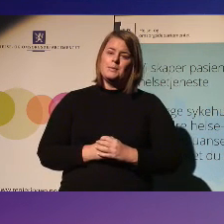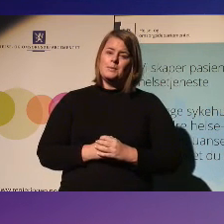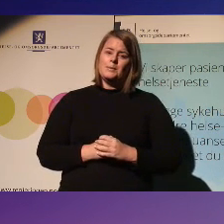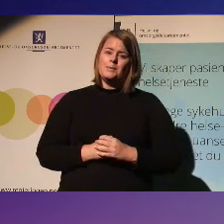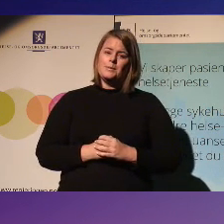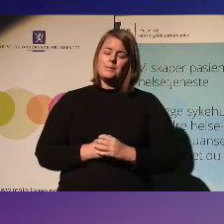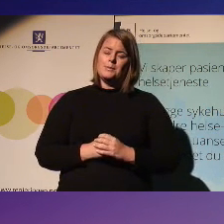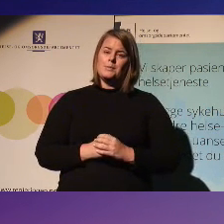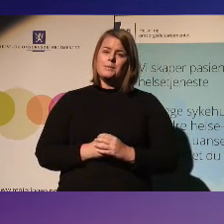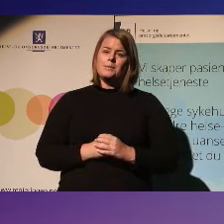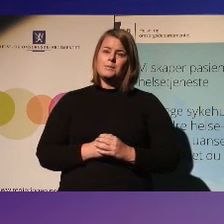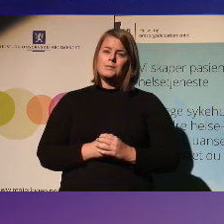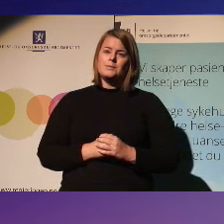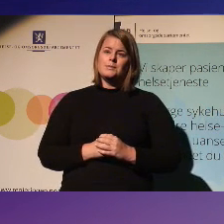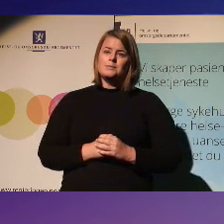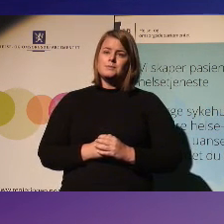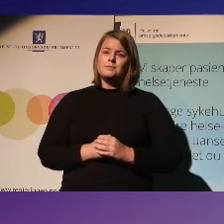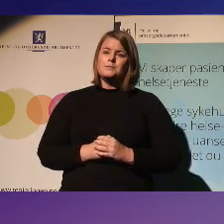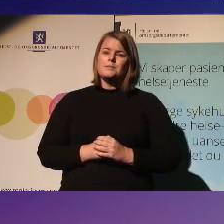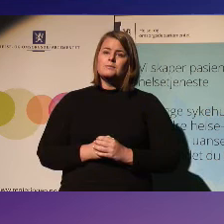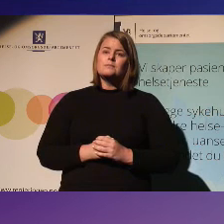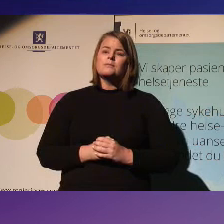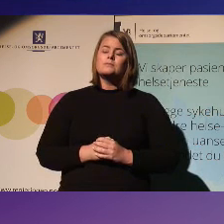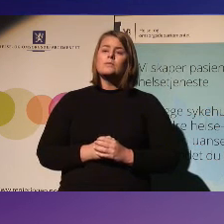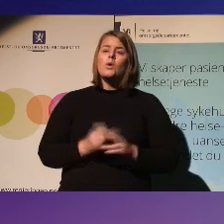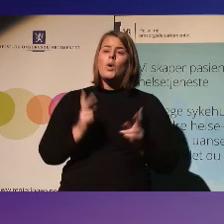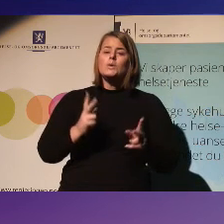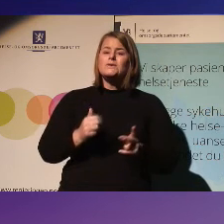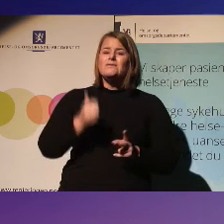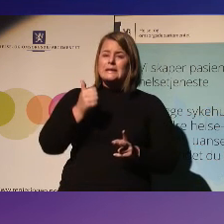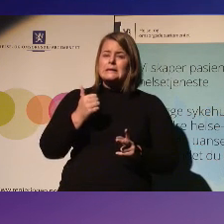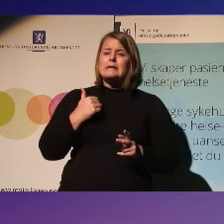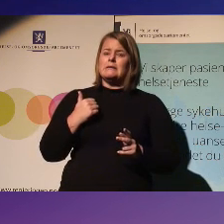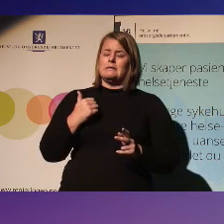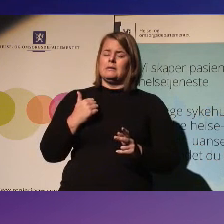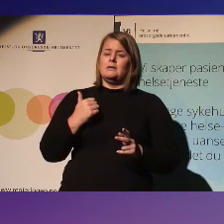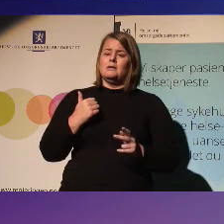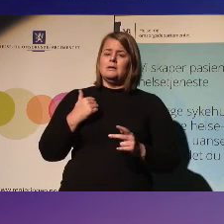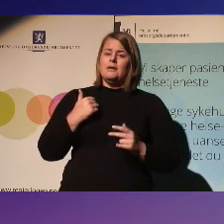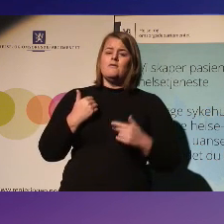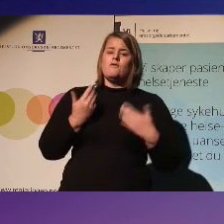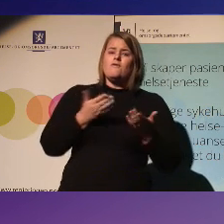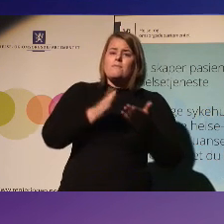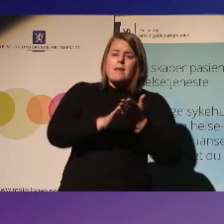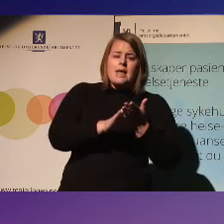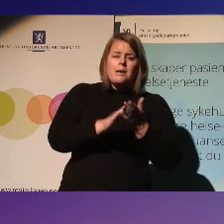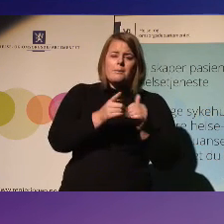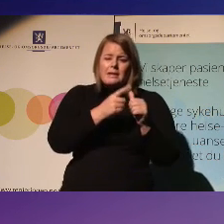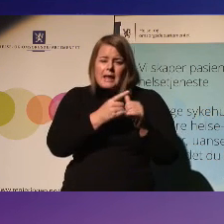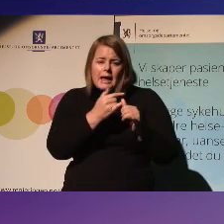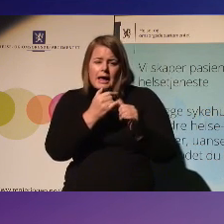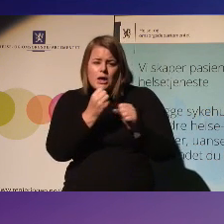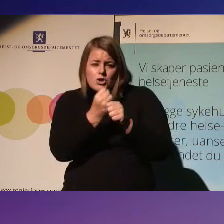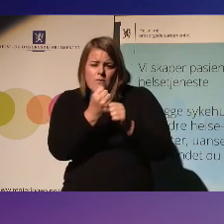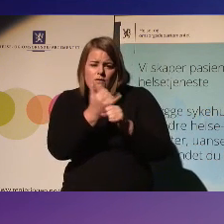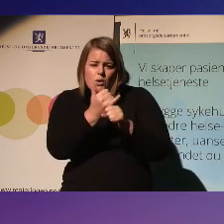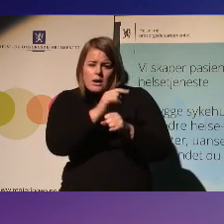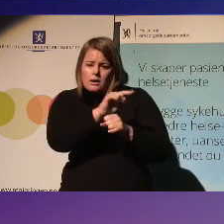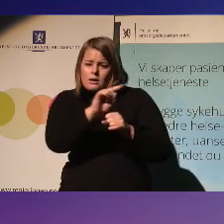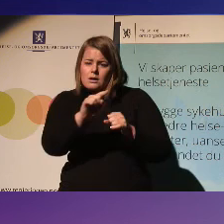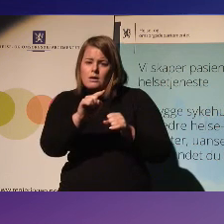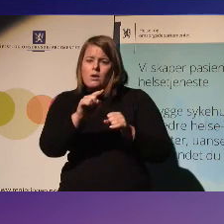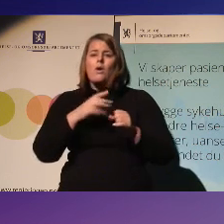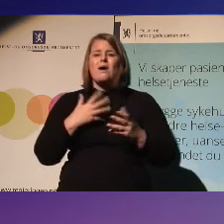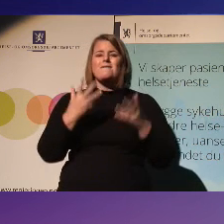Og det viktig for meg å få være med og prioritere hvordan det skal jobbes. Det viktig for meg at vi har